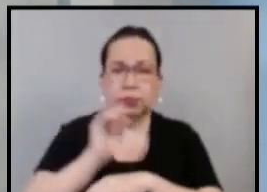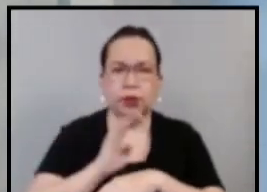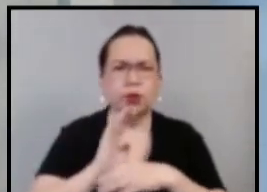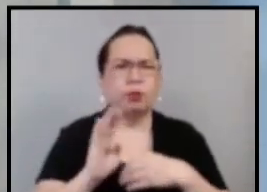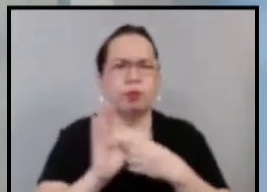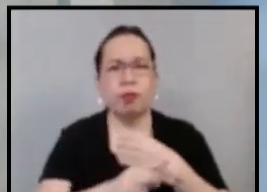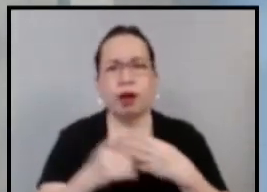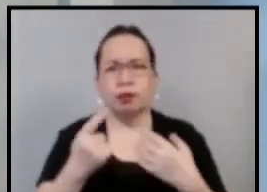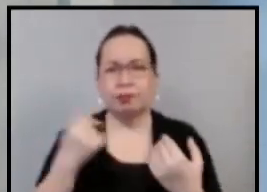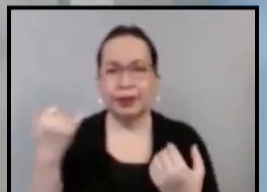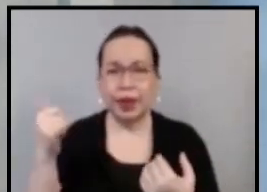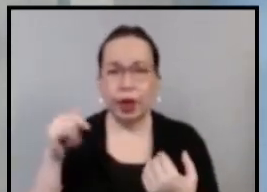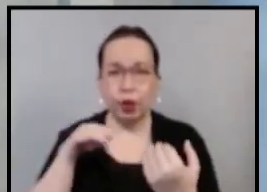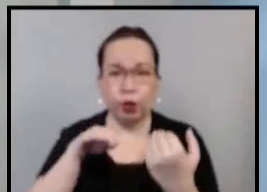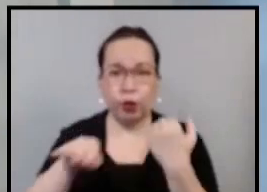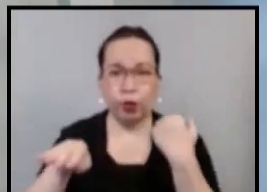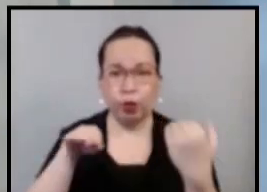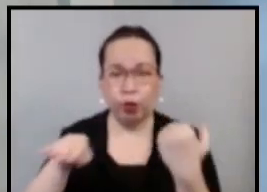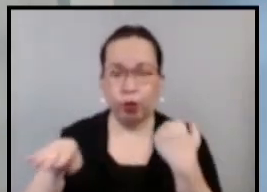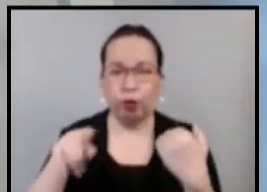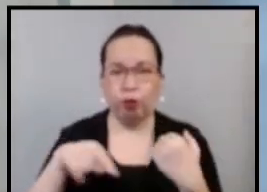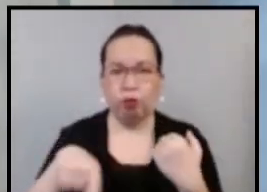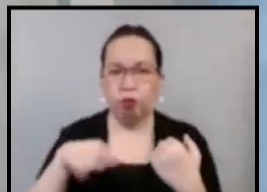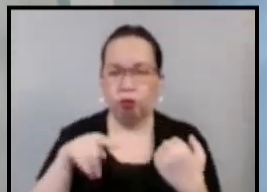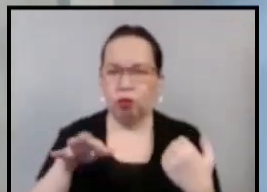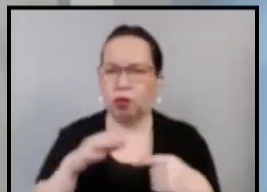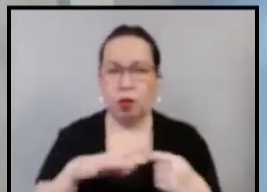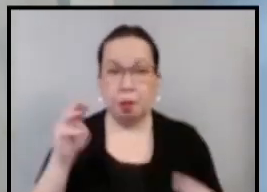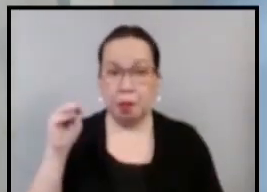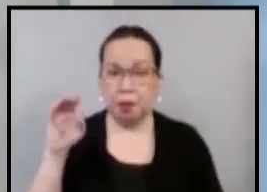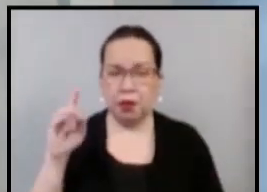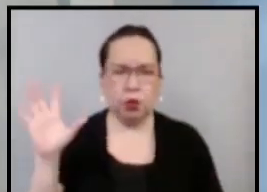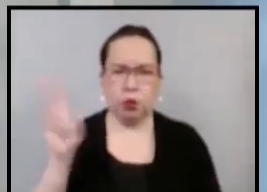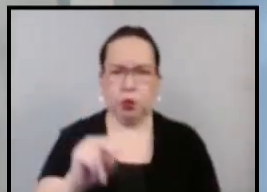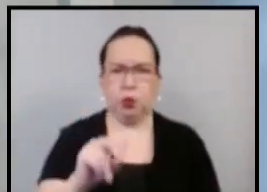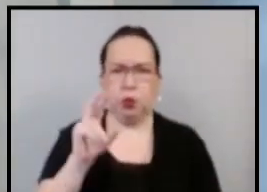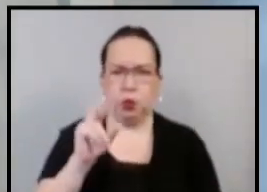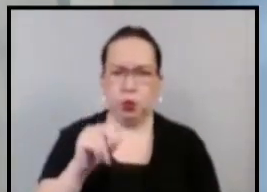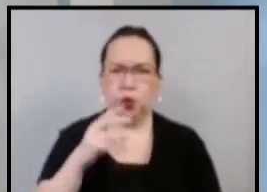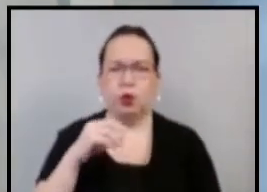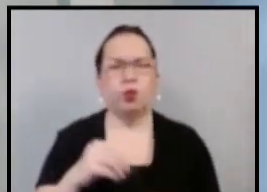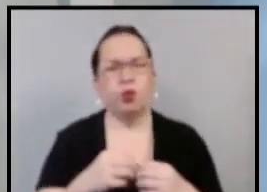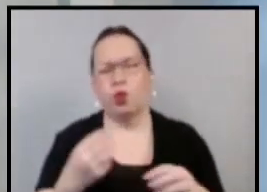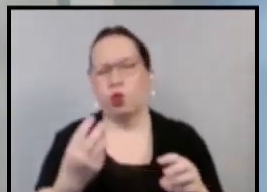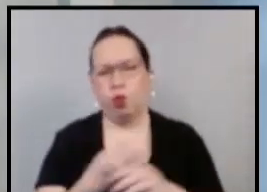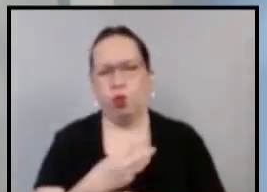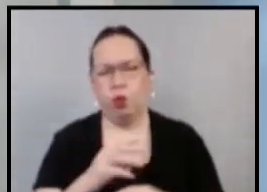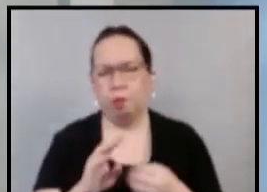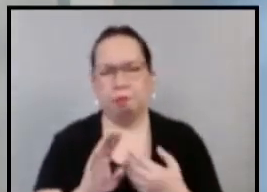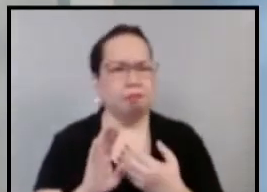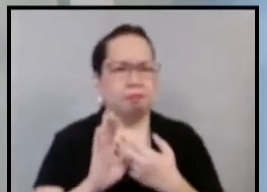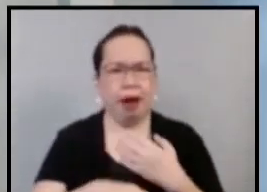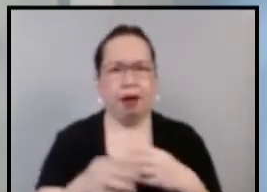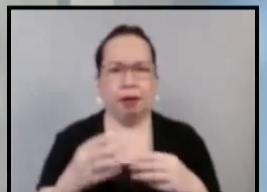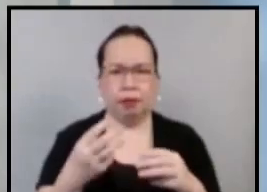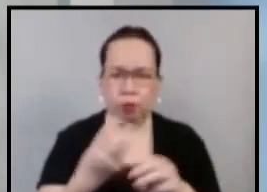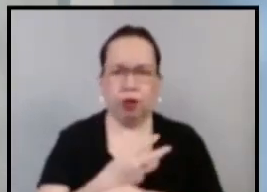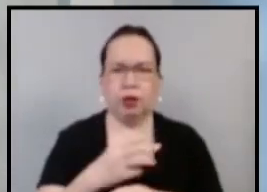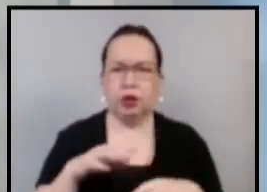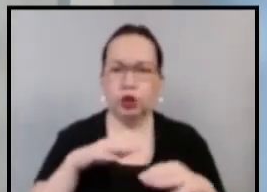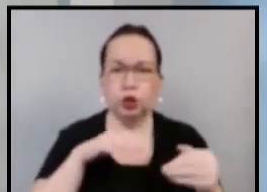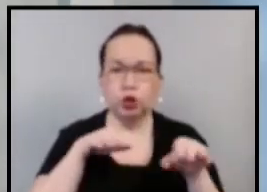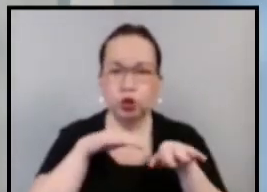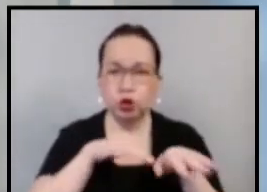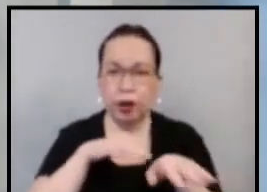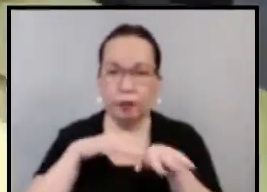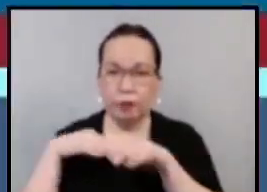na itong tinutulan ng MMDA dahil sa paniniwalang lalala lang ang traffic sa EDSA. Si Karen Villanda sa report. Rise and Shine,